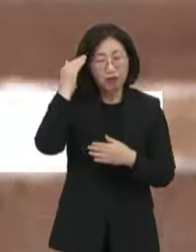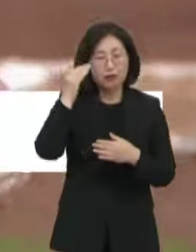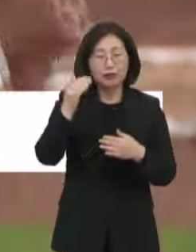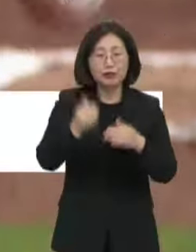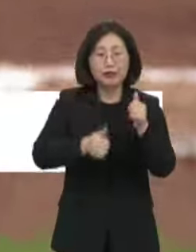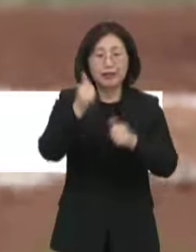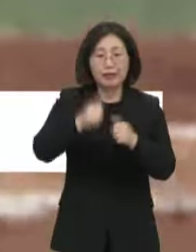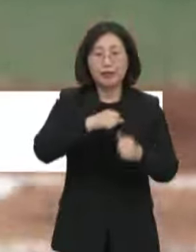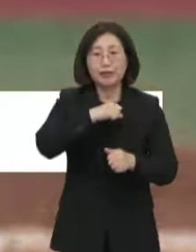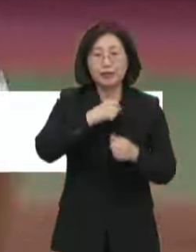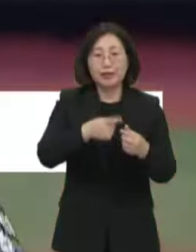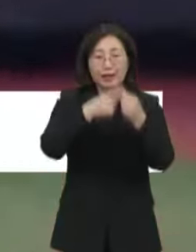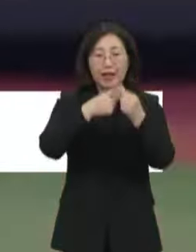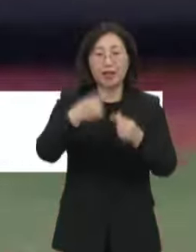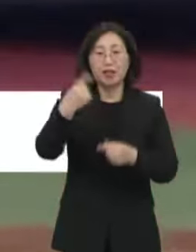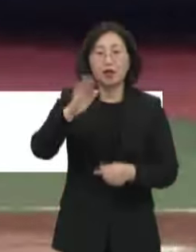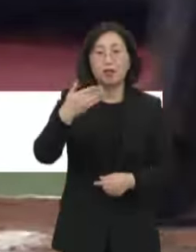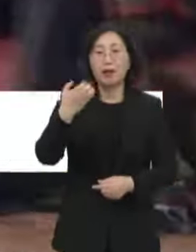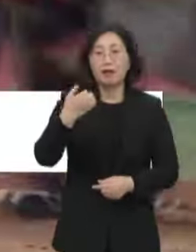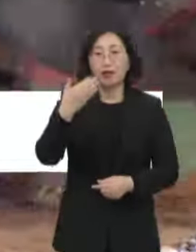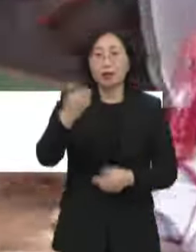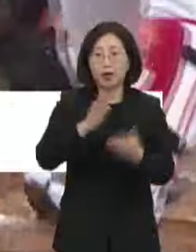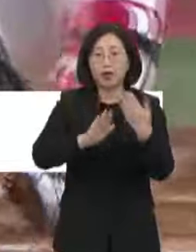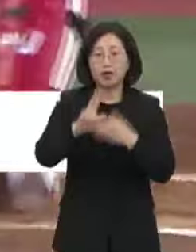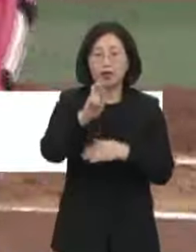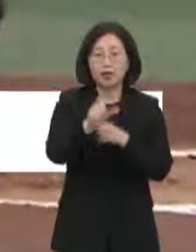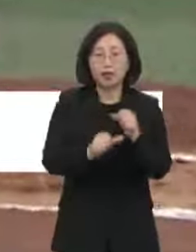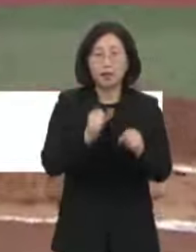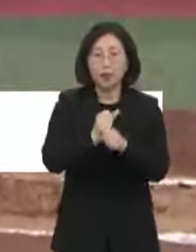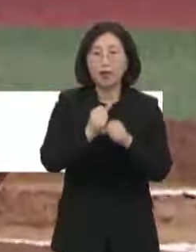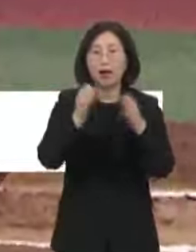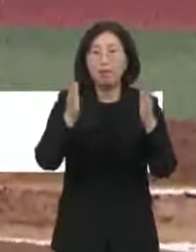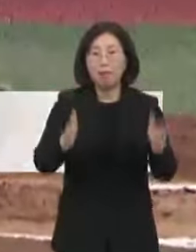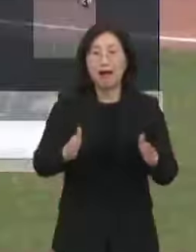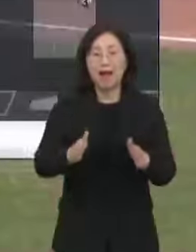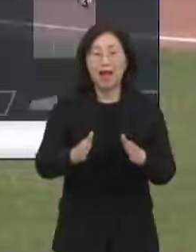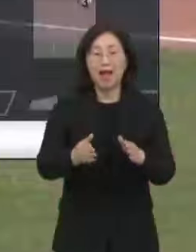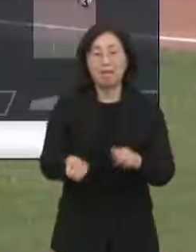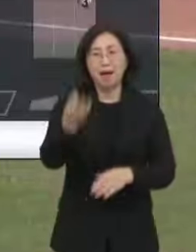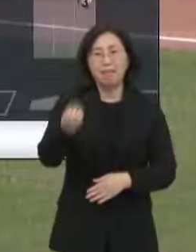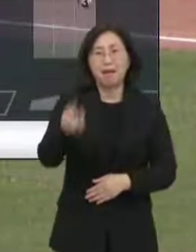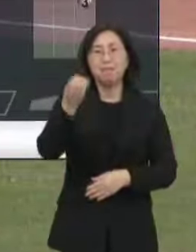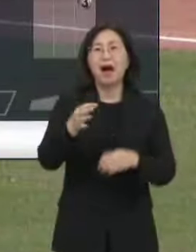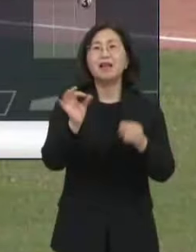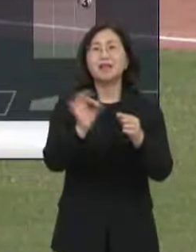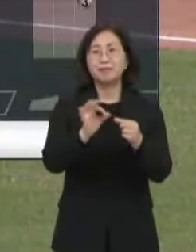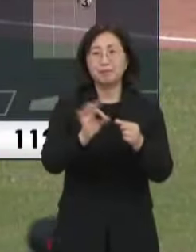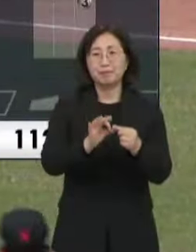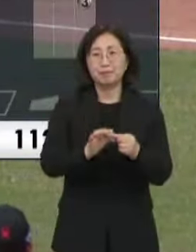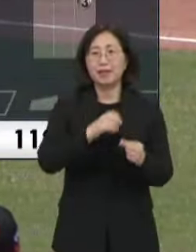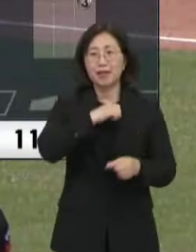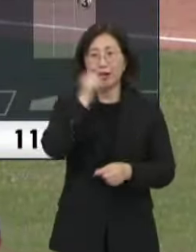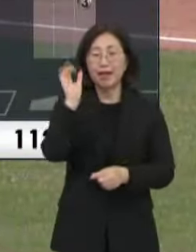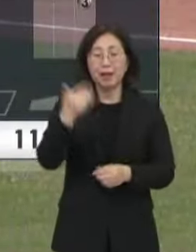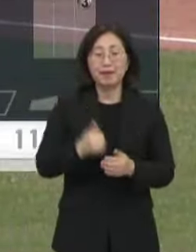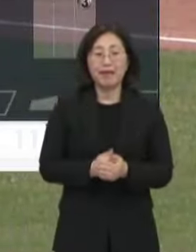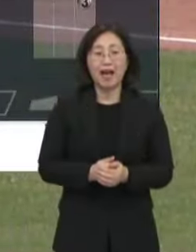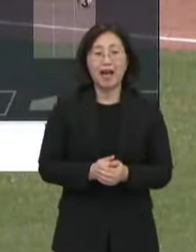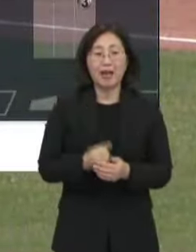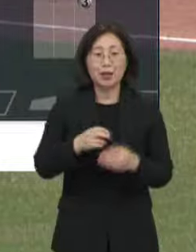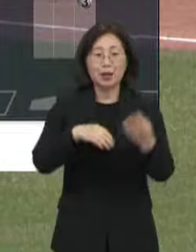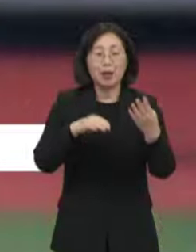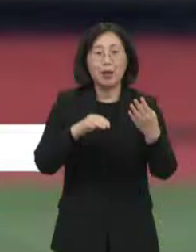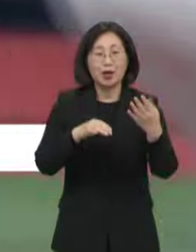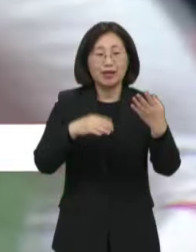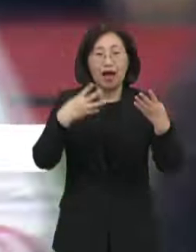차지했던 1999년 이후 25년 만에 10연승을 기록하게 됩니다. 아울러 오는 4일 등판하는 류현진의 국내